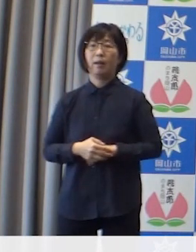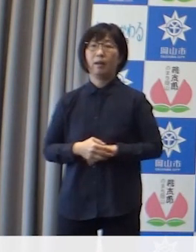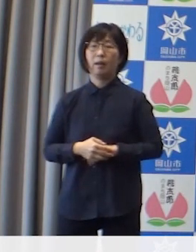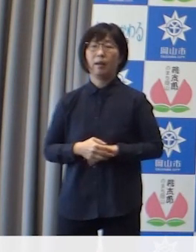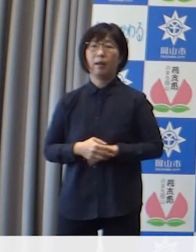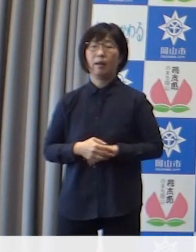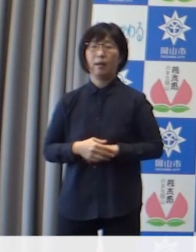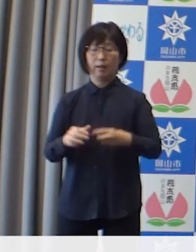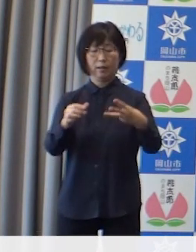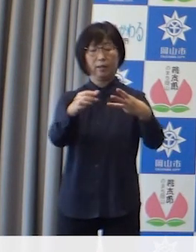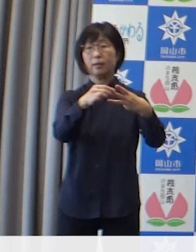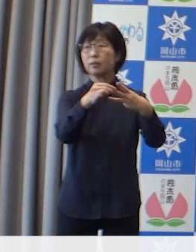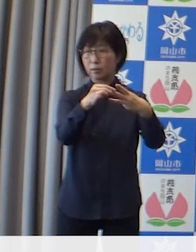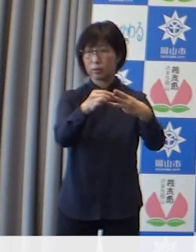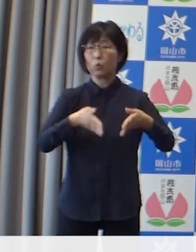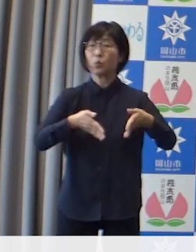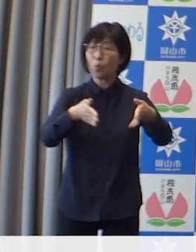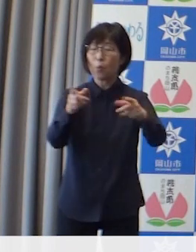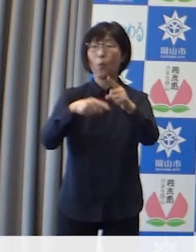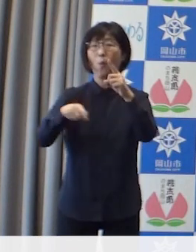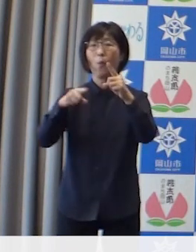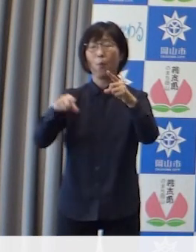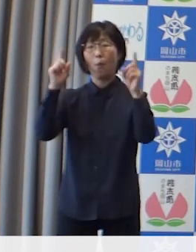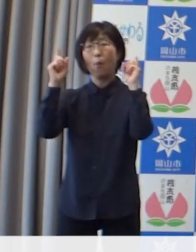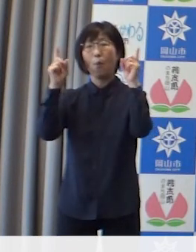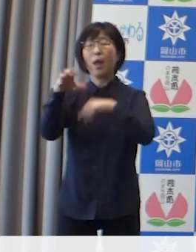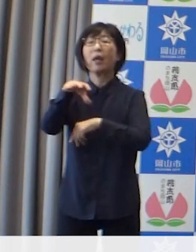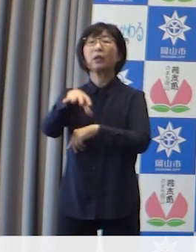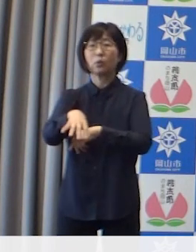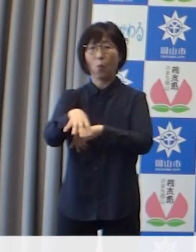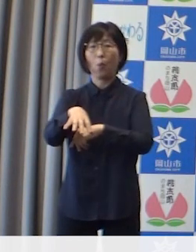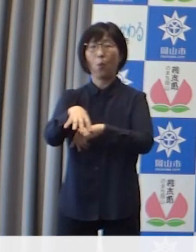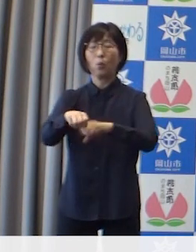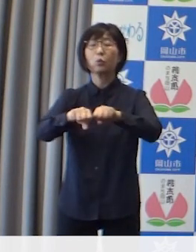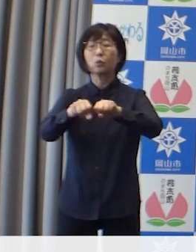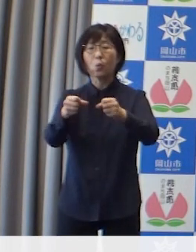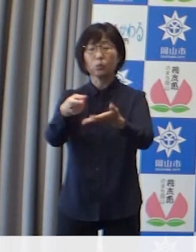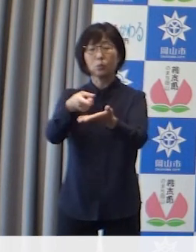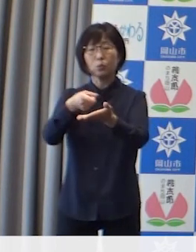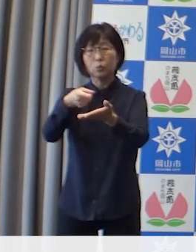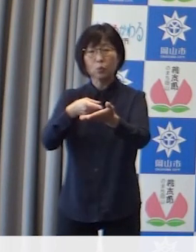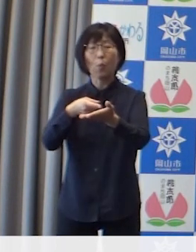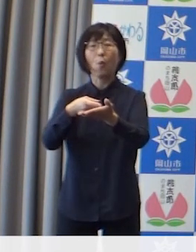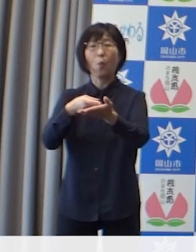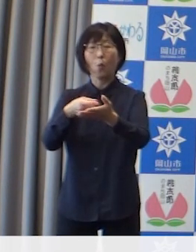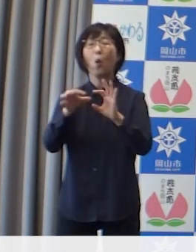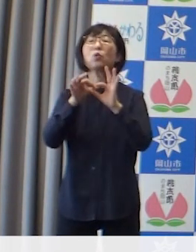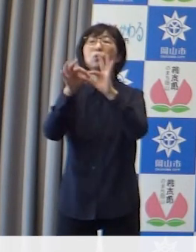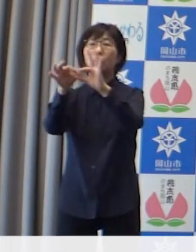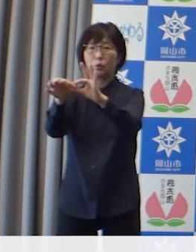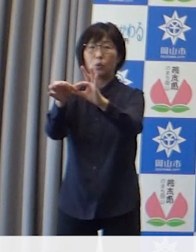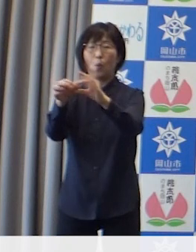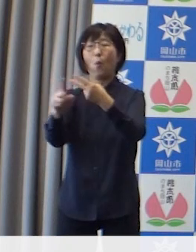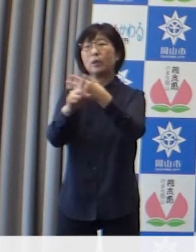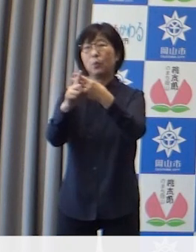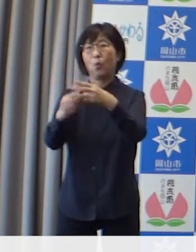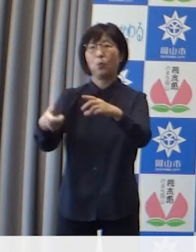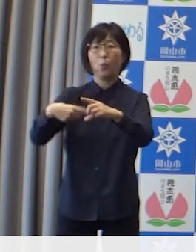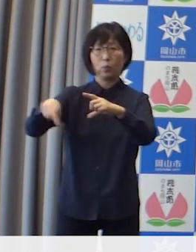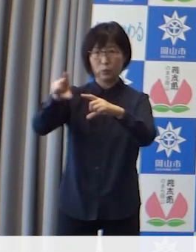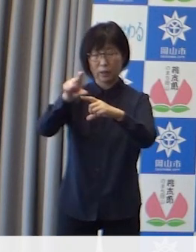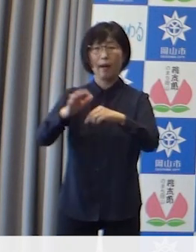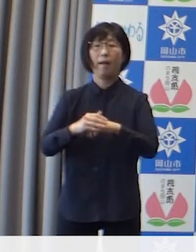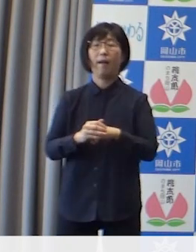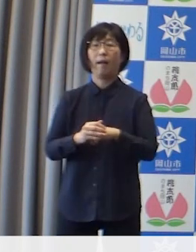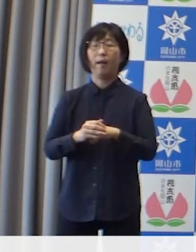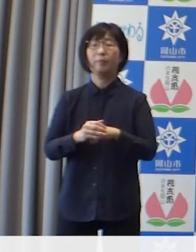つ目は道路、公園等の通報機能の追加であります。道路や公園